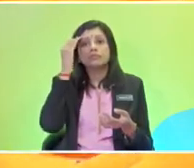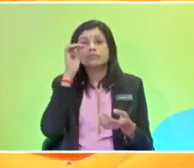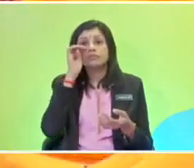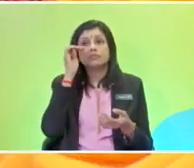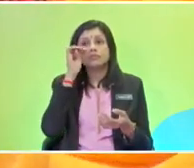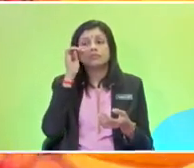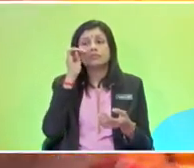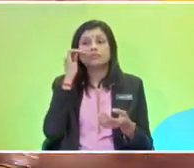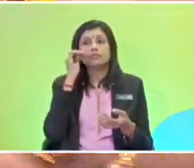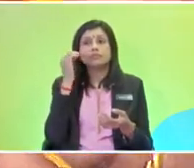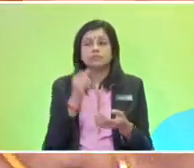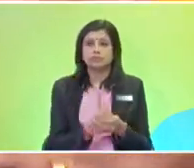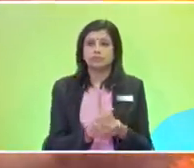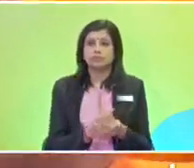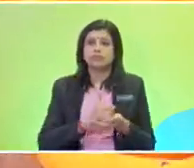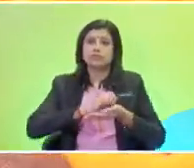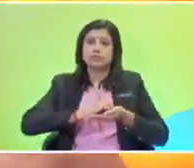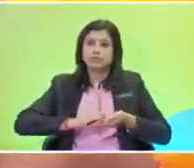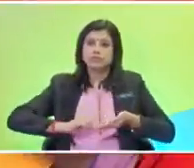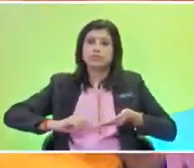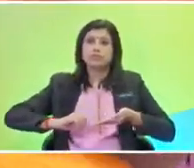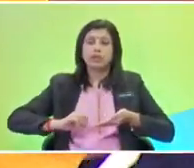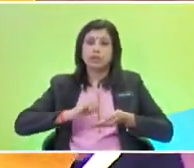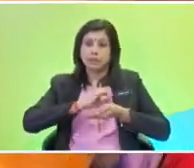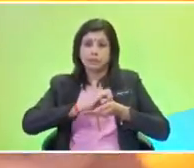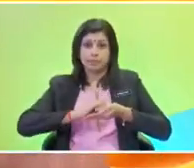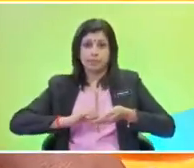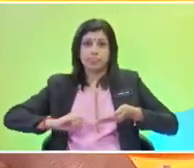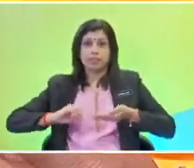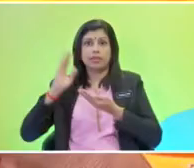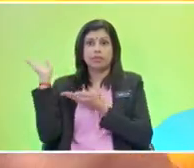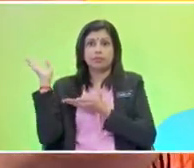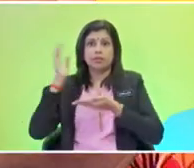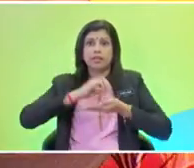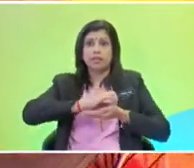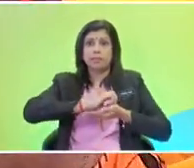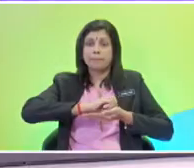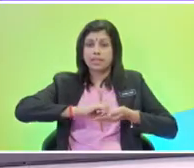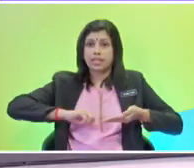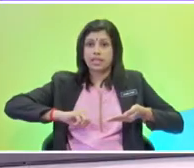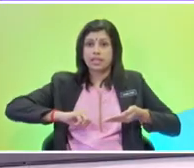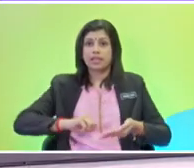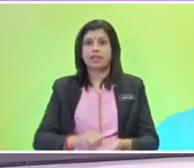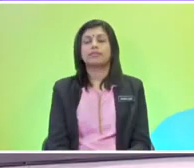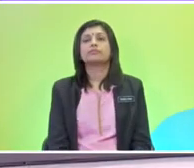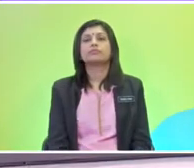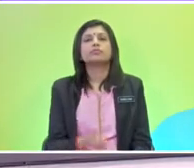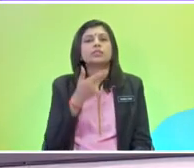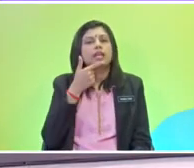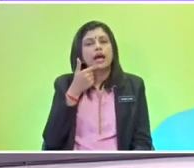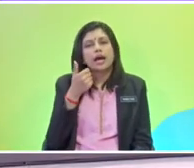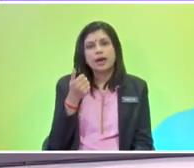Ini betik. Ya, ini betik. Ha, betik ni sedap kalau